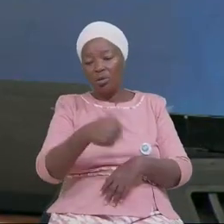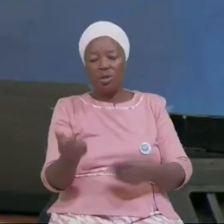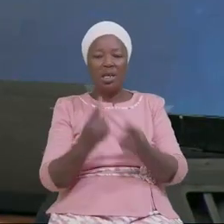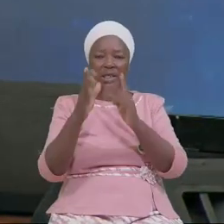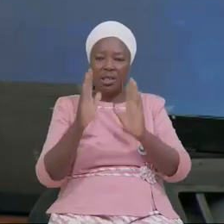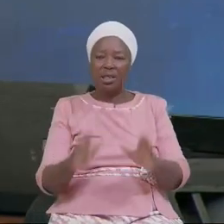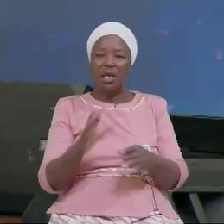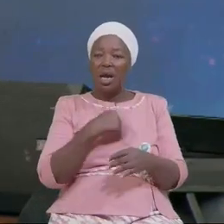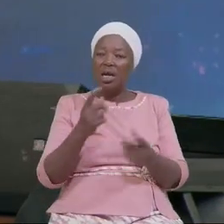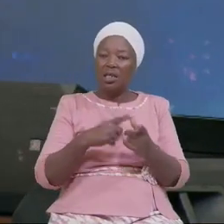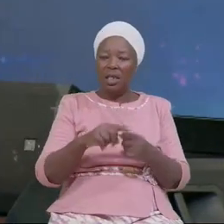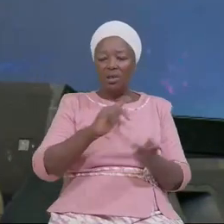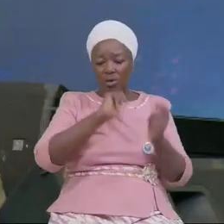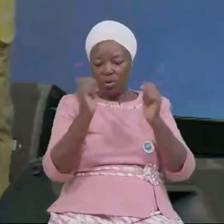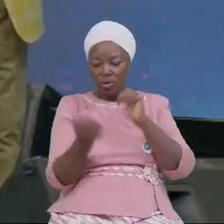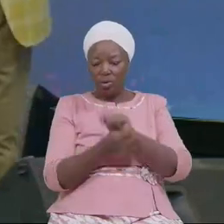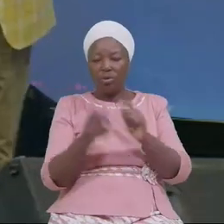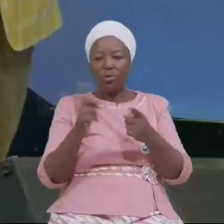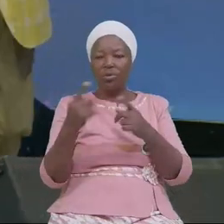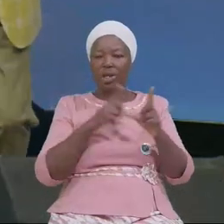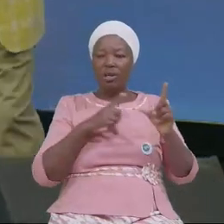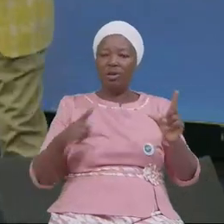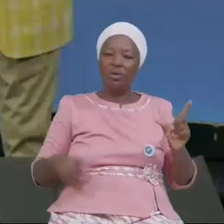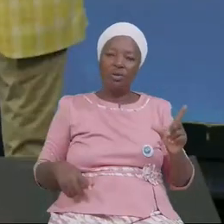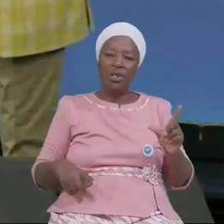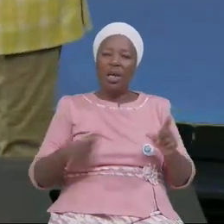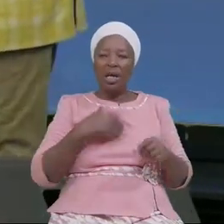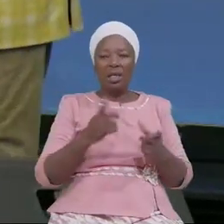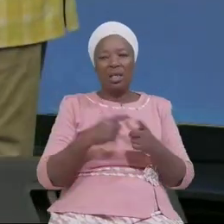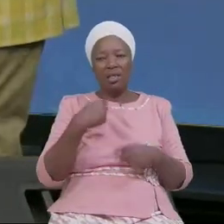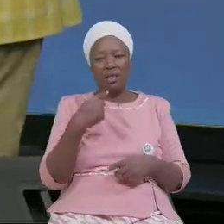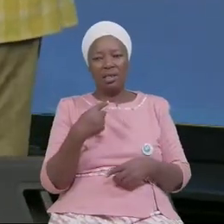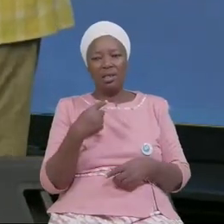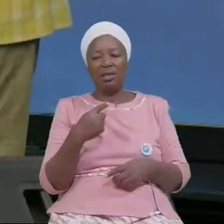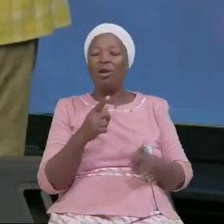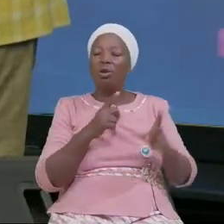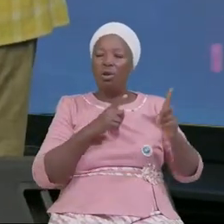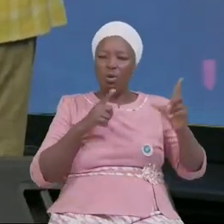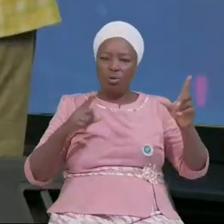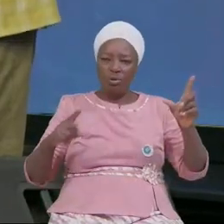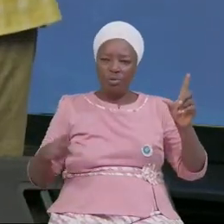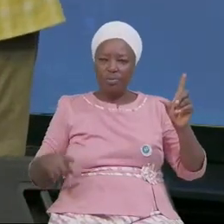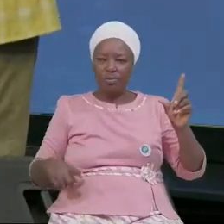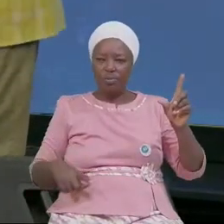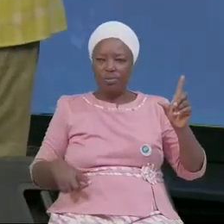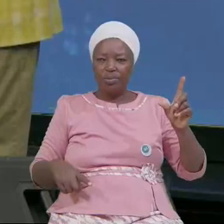et il s'est tourné vers le Seigneur. Et il a dit que Seigneur,